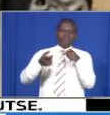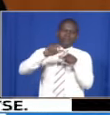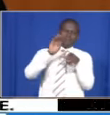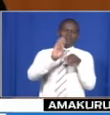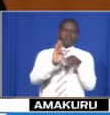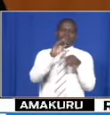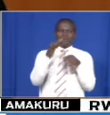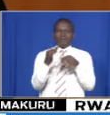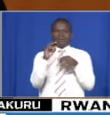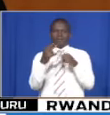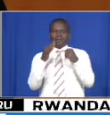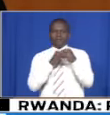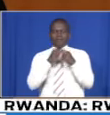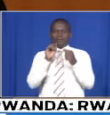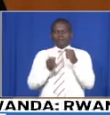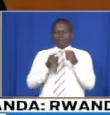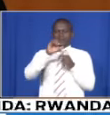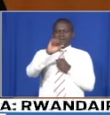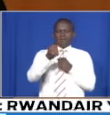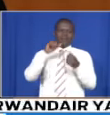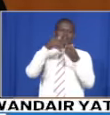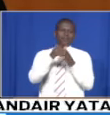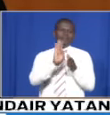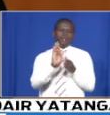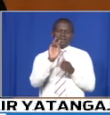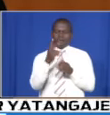miliyari 328.5 igera kuri miliyari